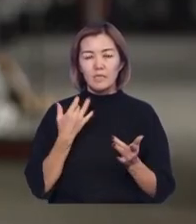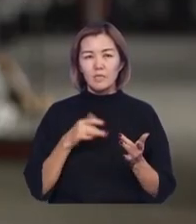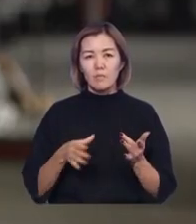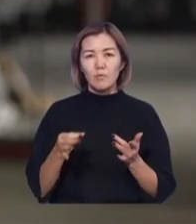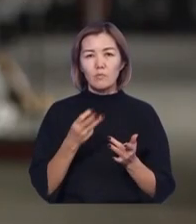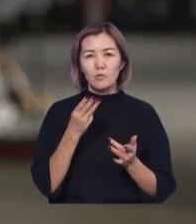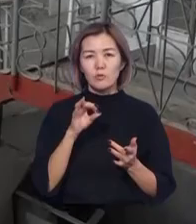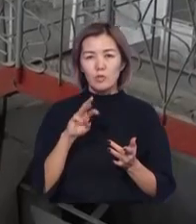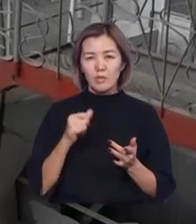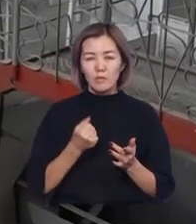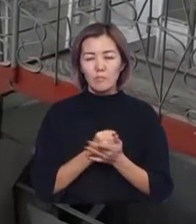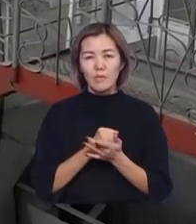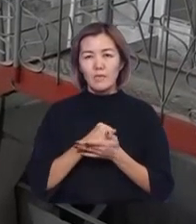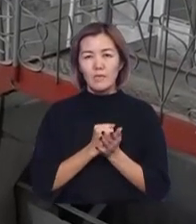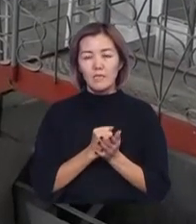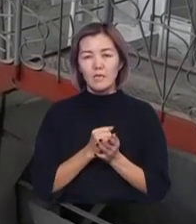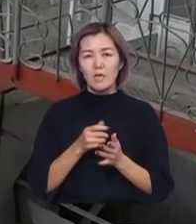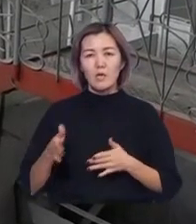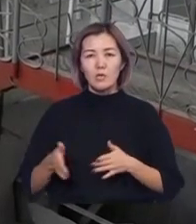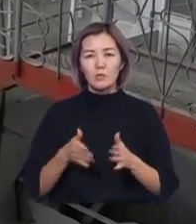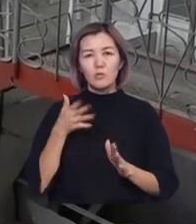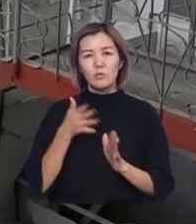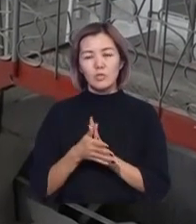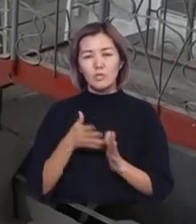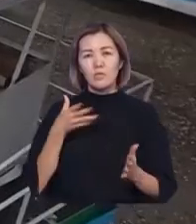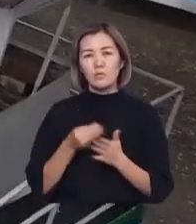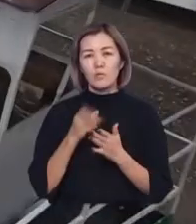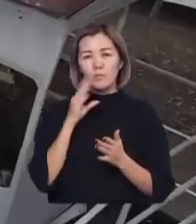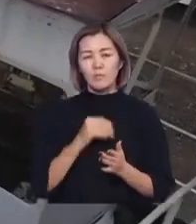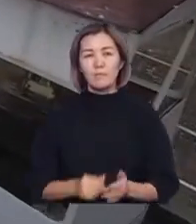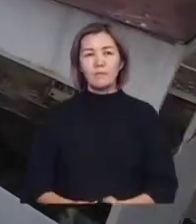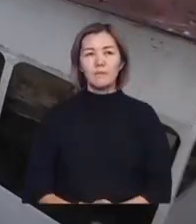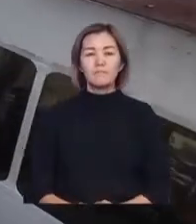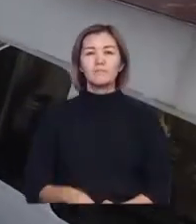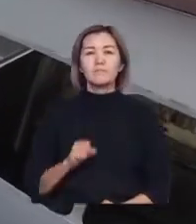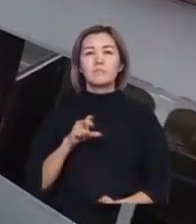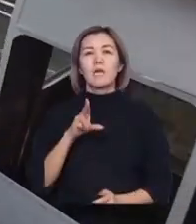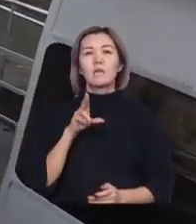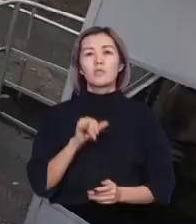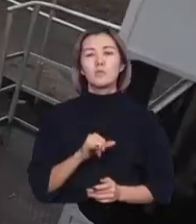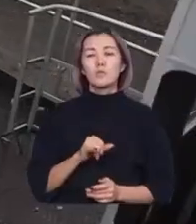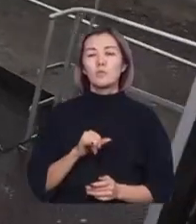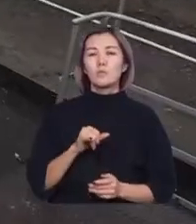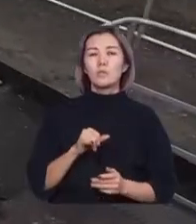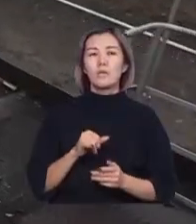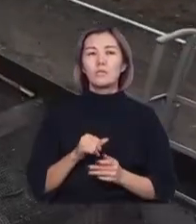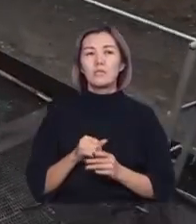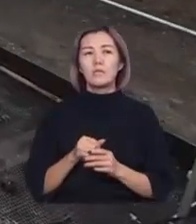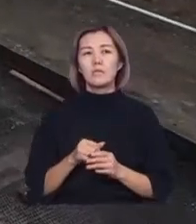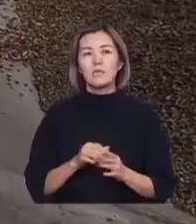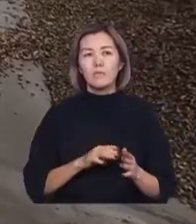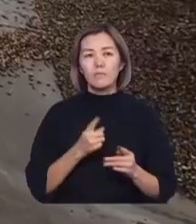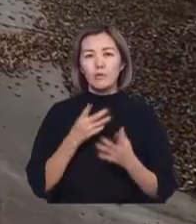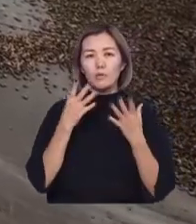3 теңгеде белгіленді. Жол шығындарын сол мөлшерде төлеп береміз. Ақсу қант зауытының қабылдау пунктінде қар баласы күніне тәтті